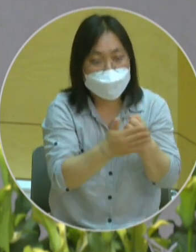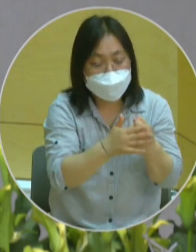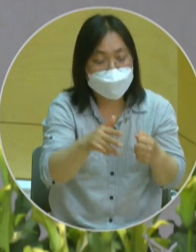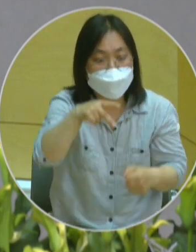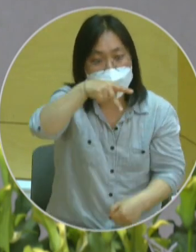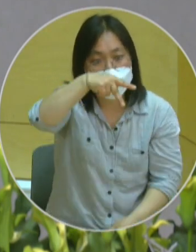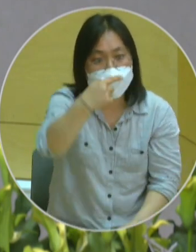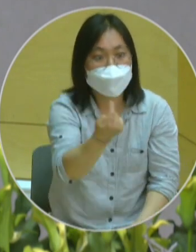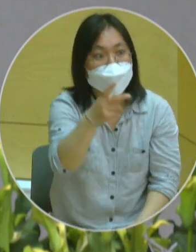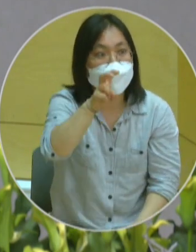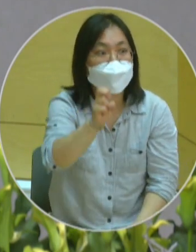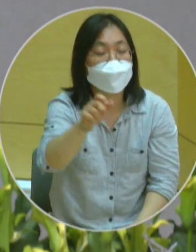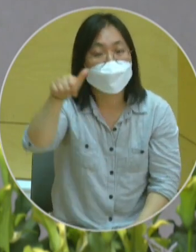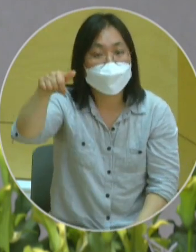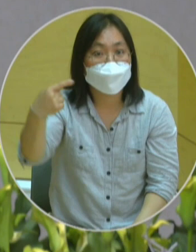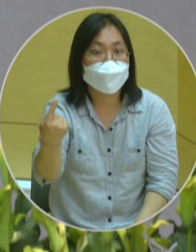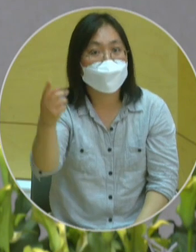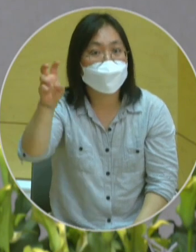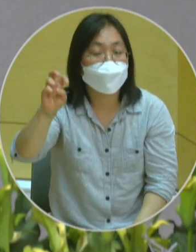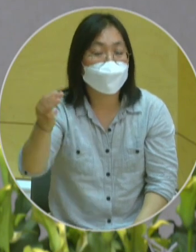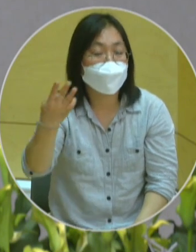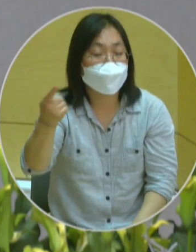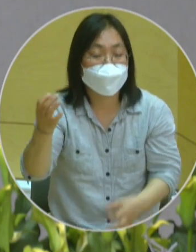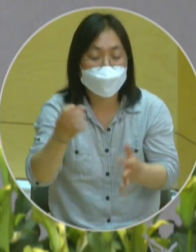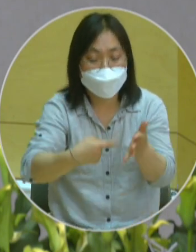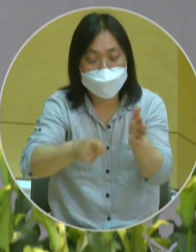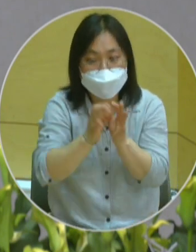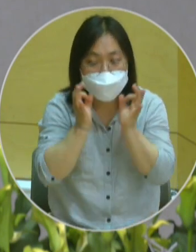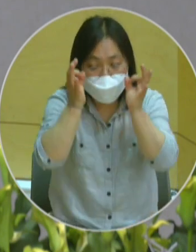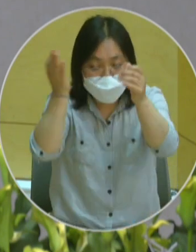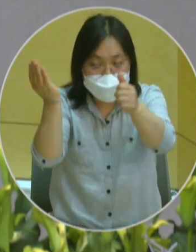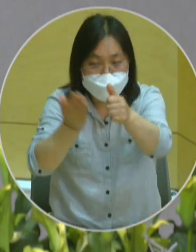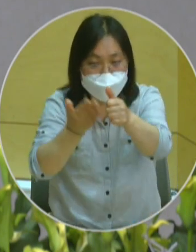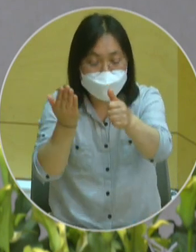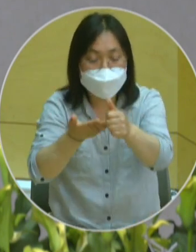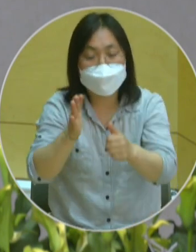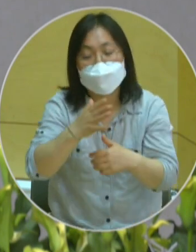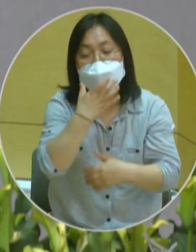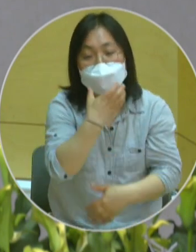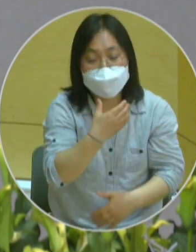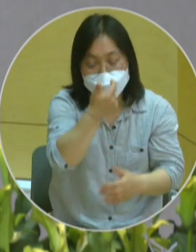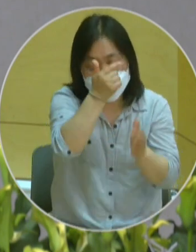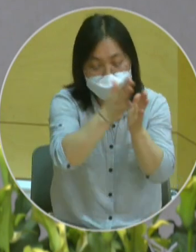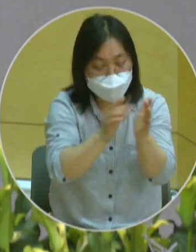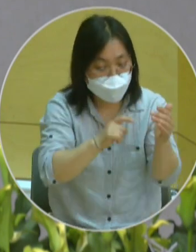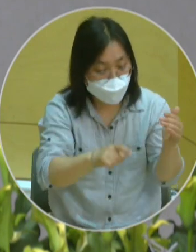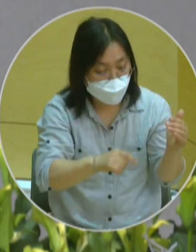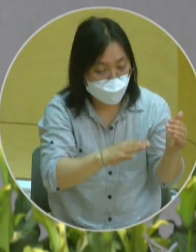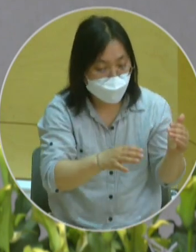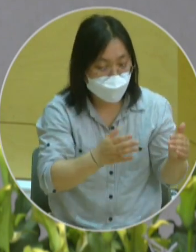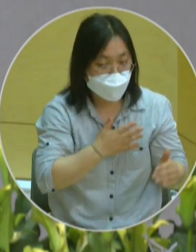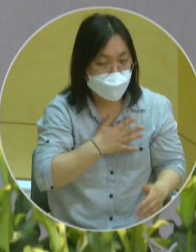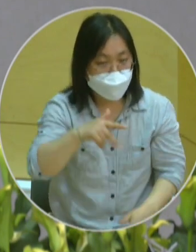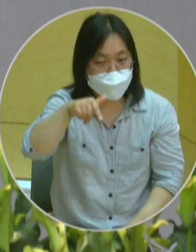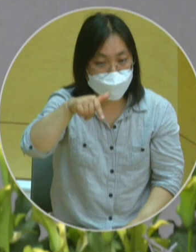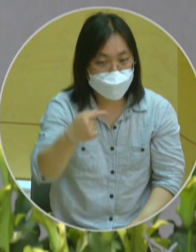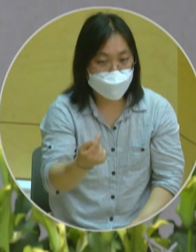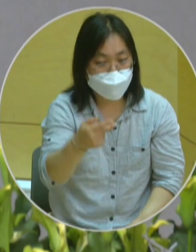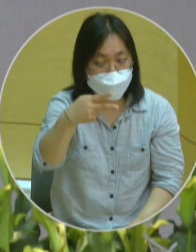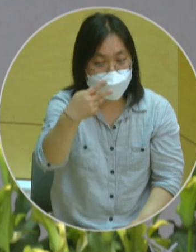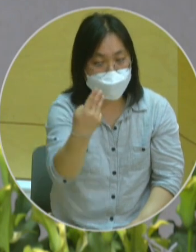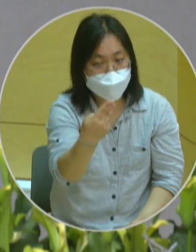고모라를 사실 위해서 간구했지만, 오늘 이 아브라함의 기도 속에는 자기 조카 롯에 대한